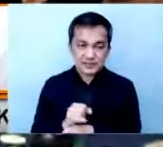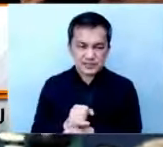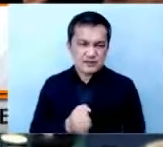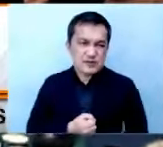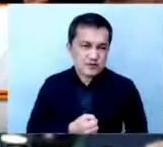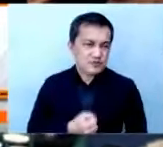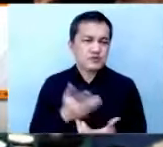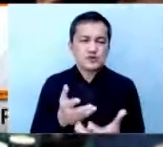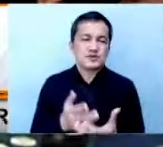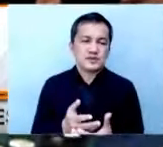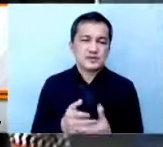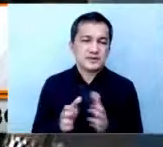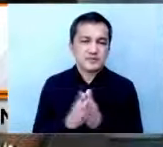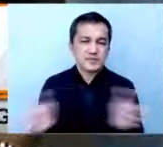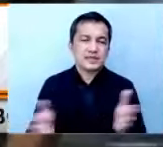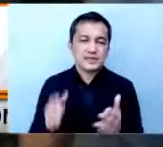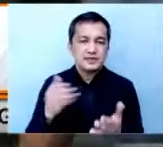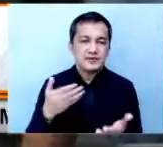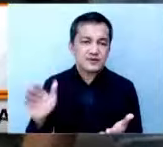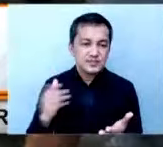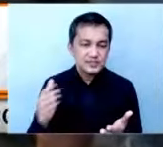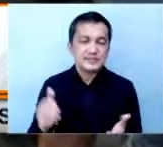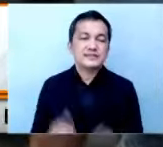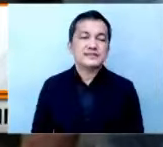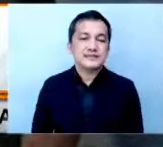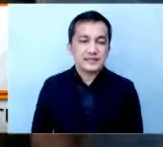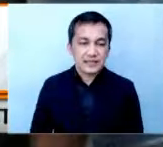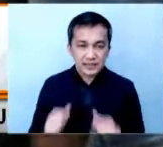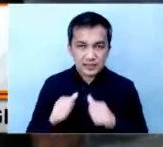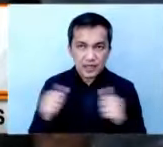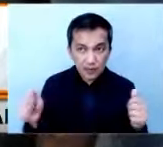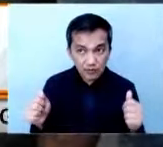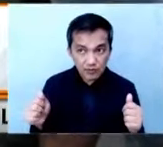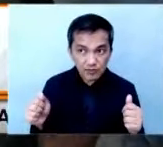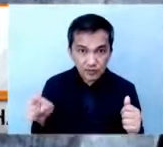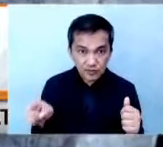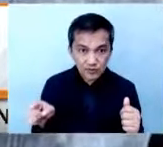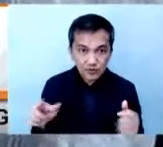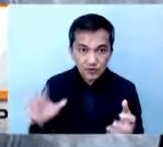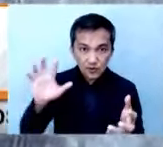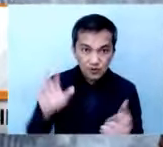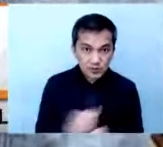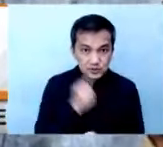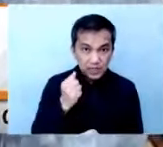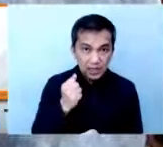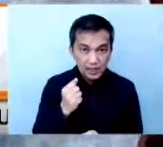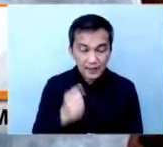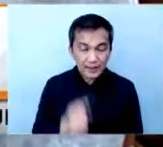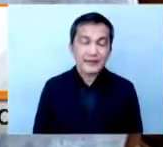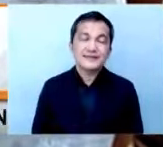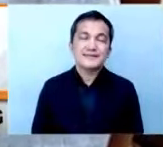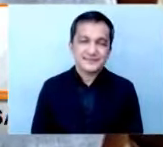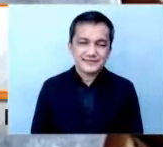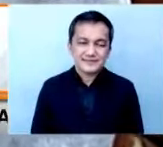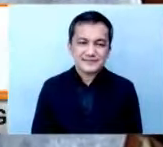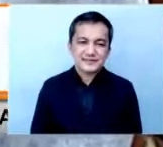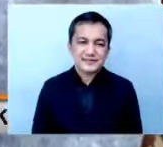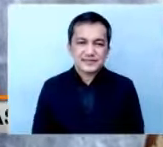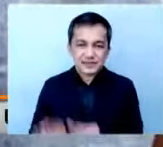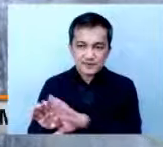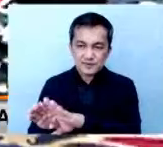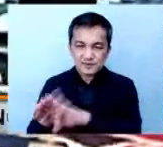isang major concert. Kaka-announce pa lang yan. Sold out na agad. Magbubukas na tuloy sila